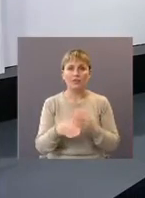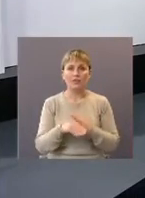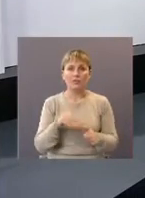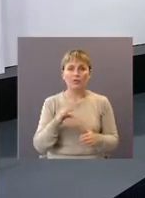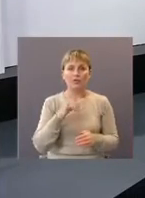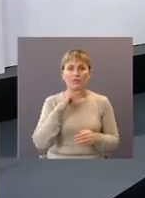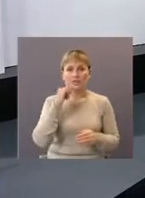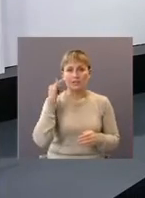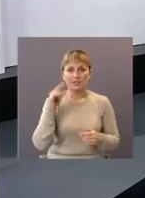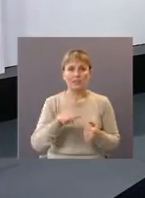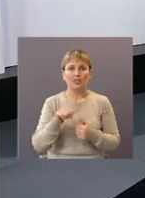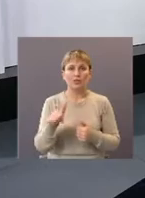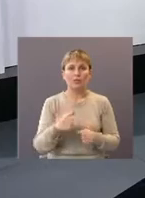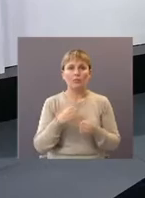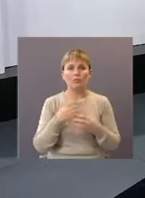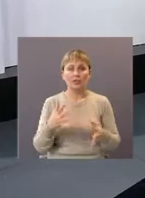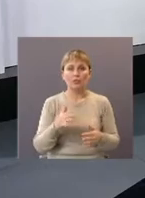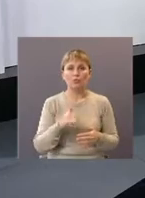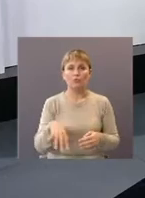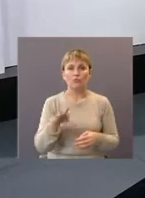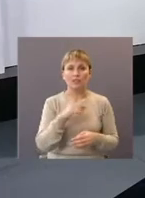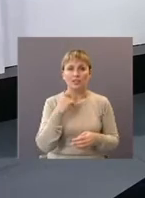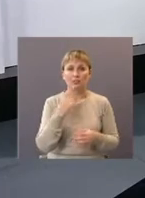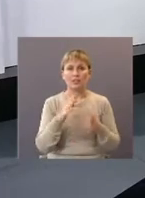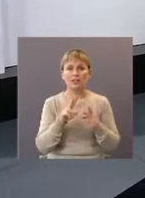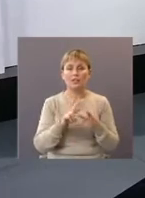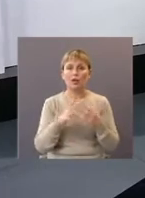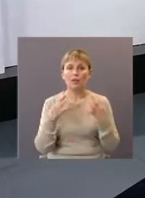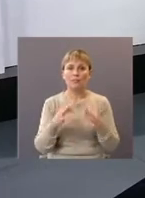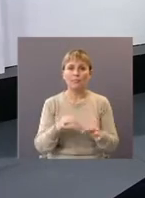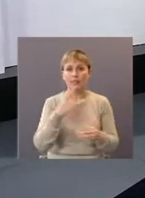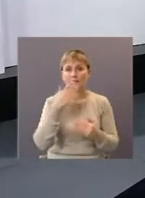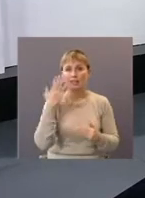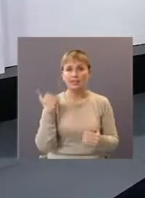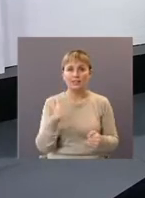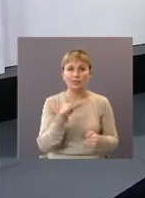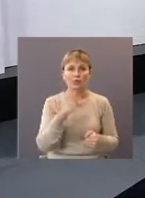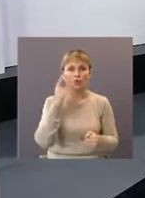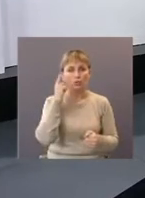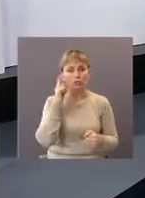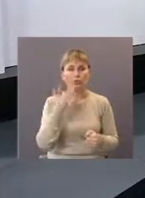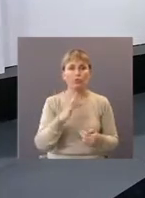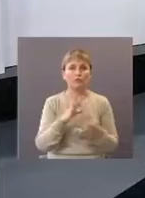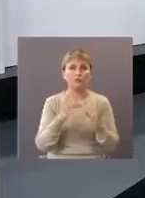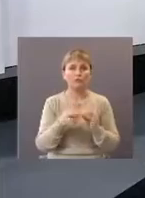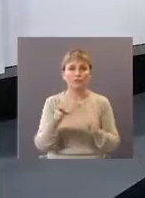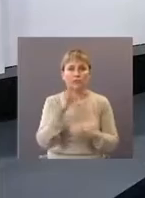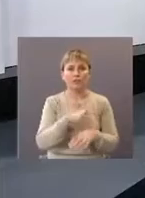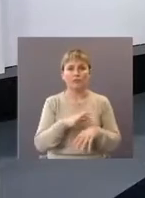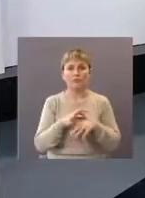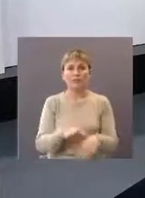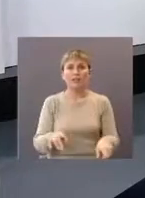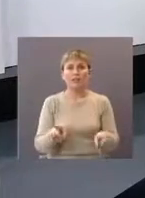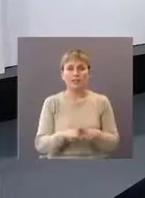в Казахстане, помимо праздника, у всех на устах амнистия. На неделе коллеги ломали голову, сколько всего в стране было проведено